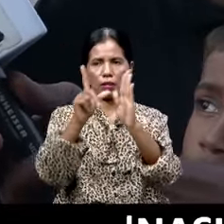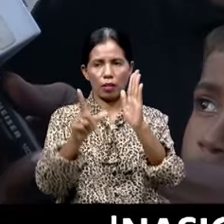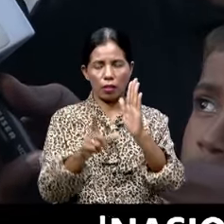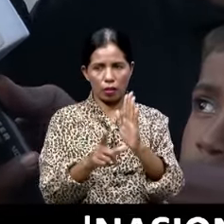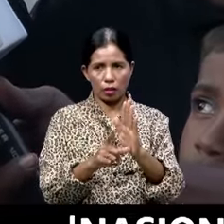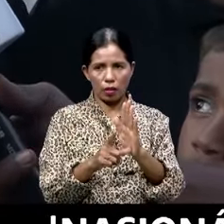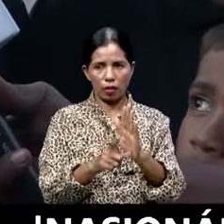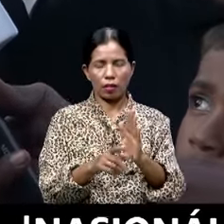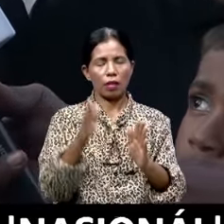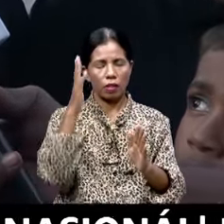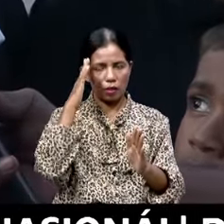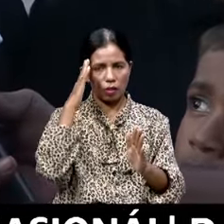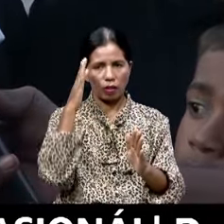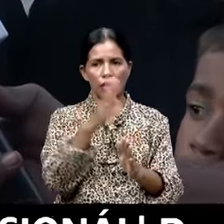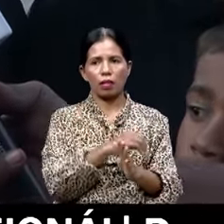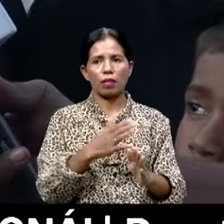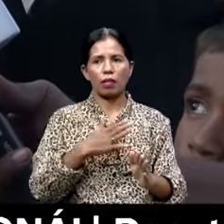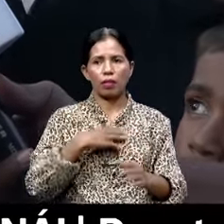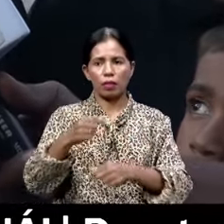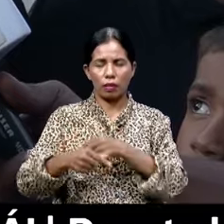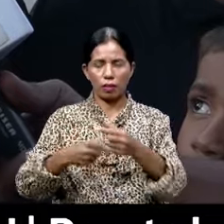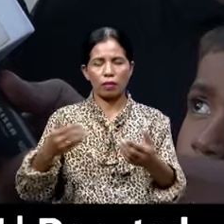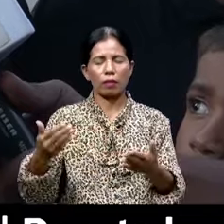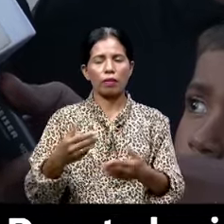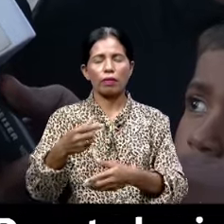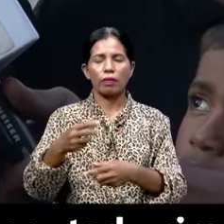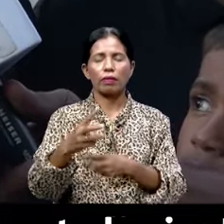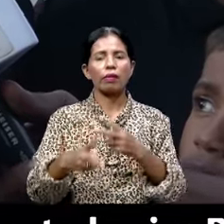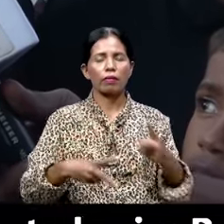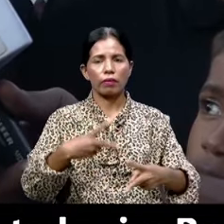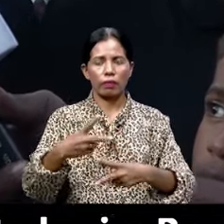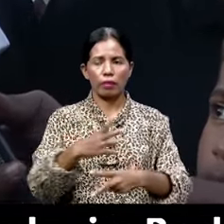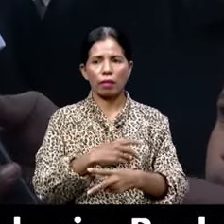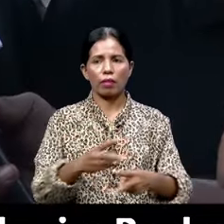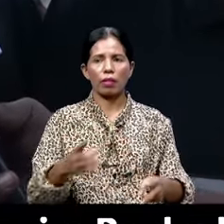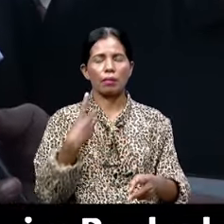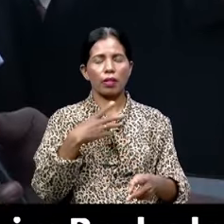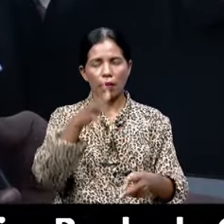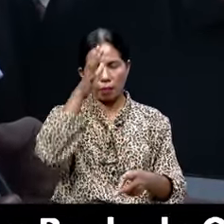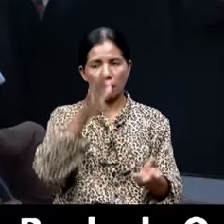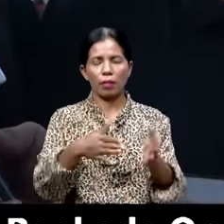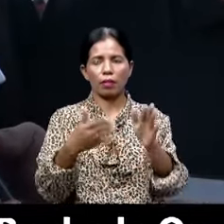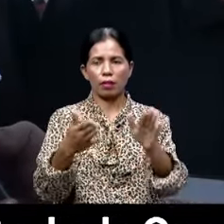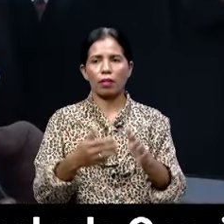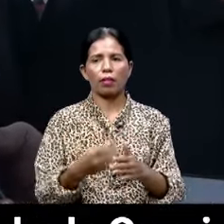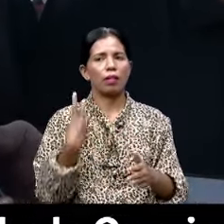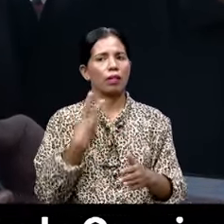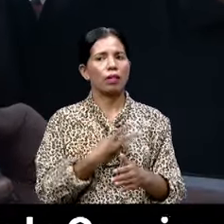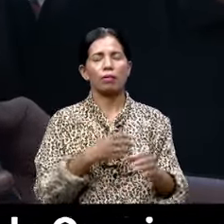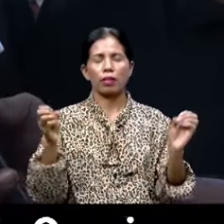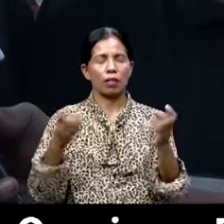e consideramos a miseração veterana sim, né? La bela de anamnia ama mateu na be, a miser ne la